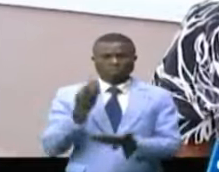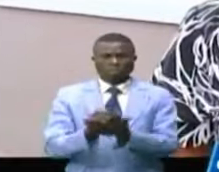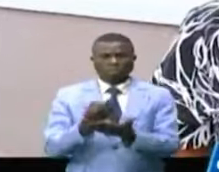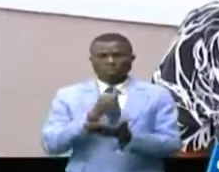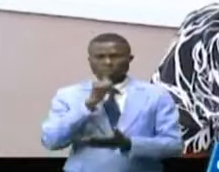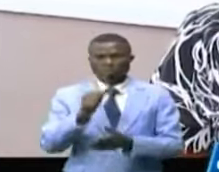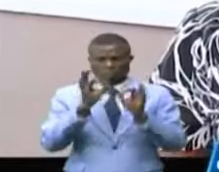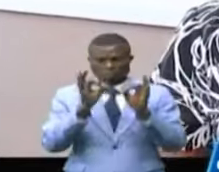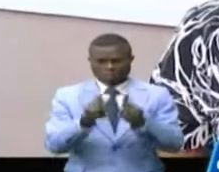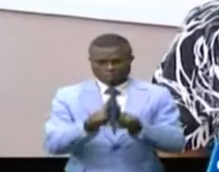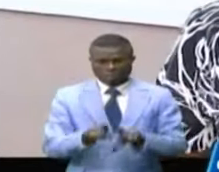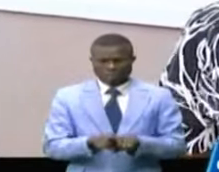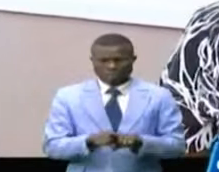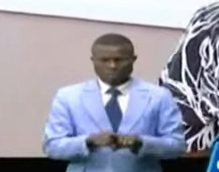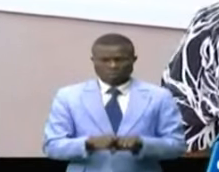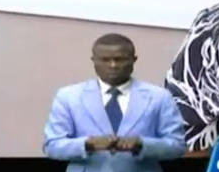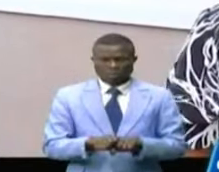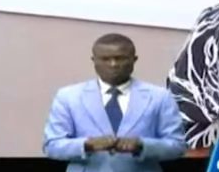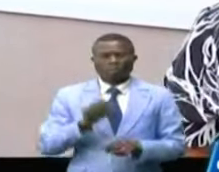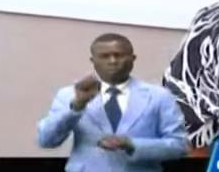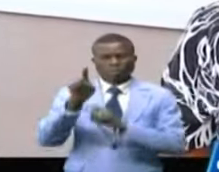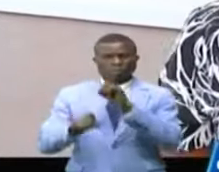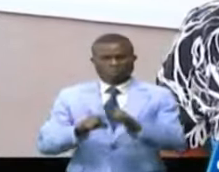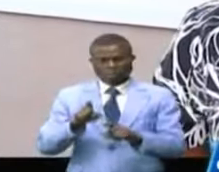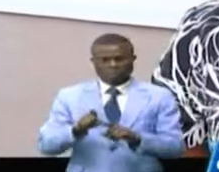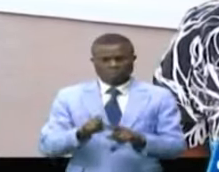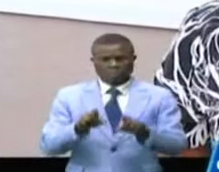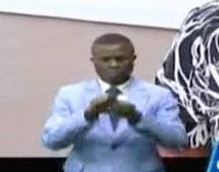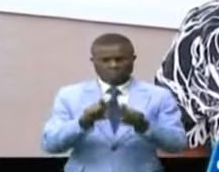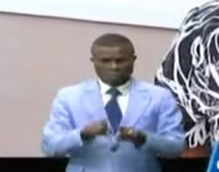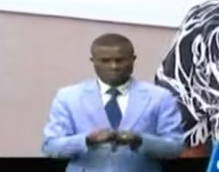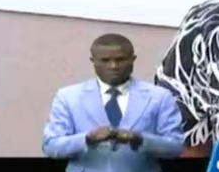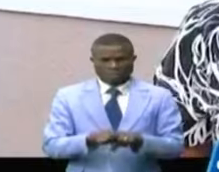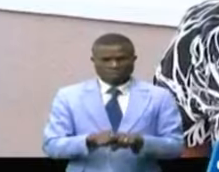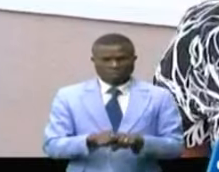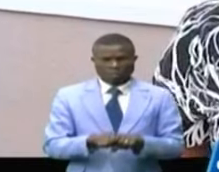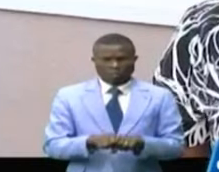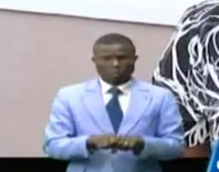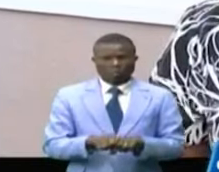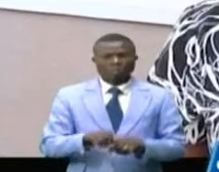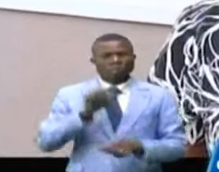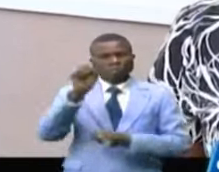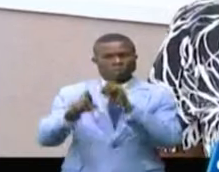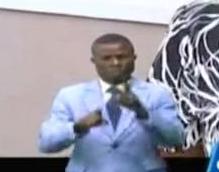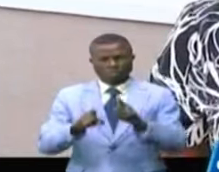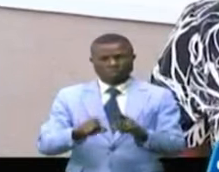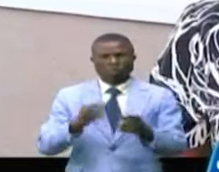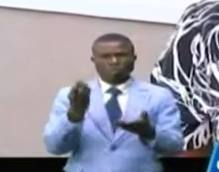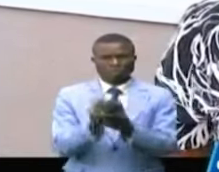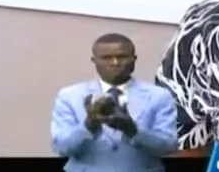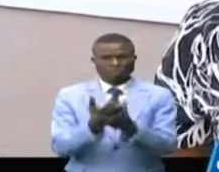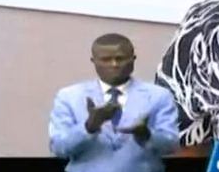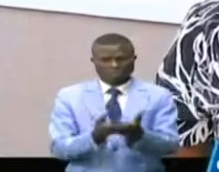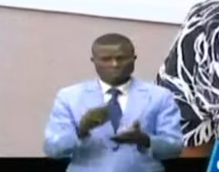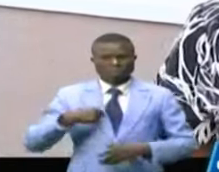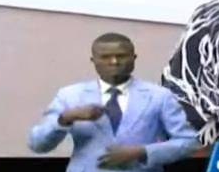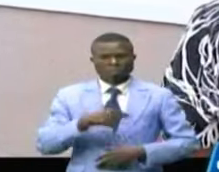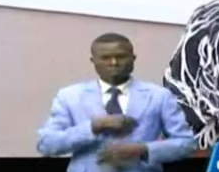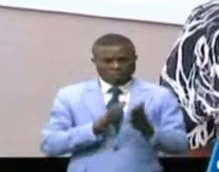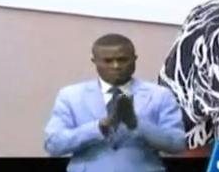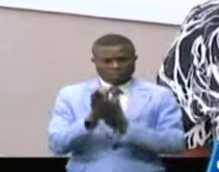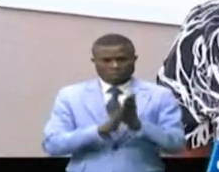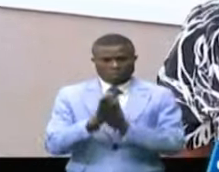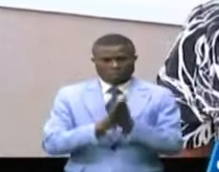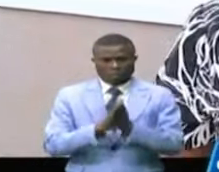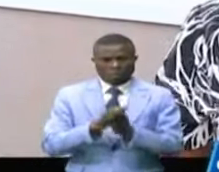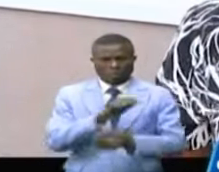aussi les audits de performance et aussi les audits de conformité. Parce que nous aussi, nous souhaiterons que